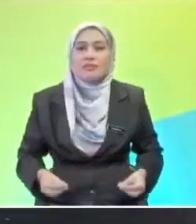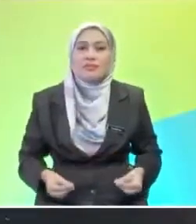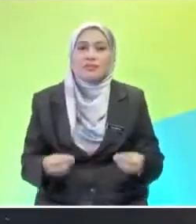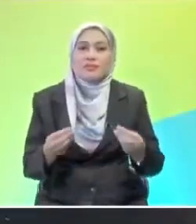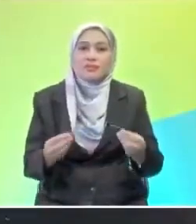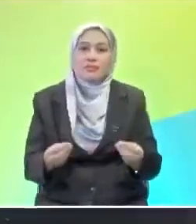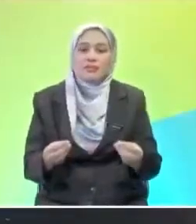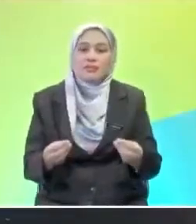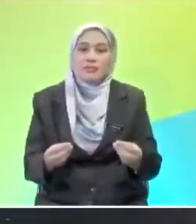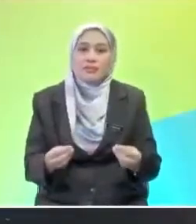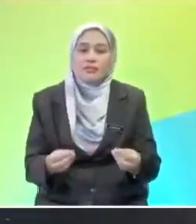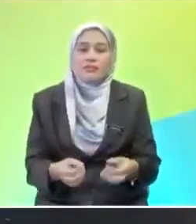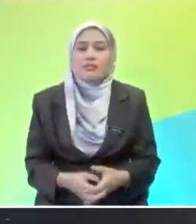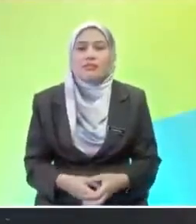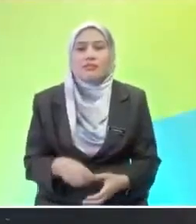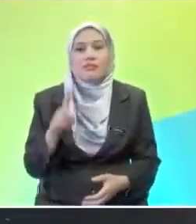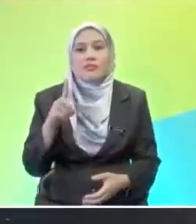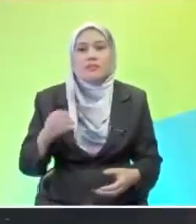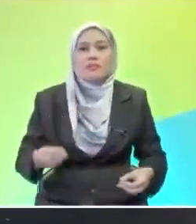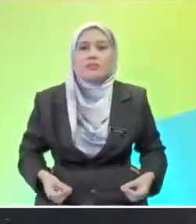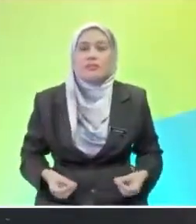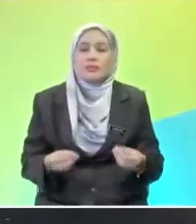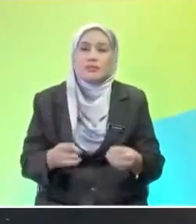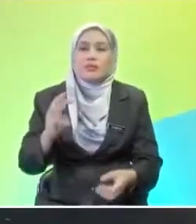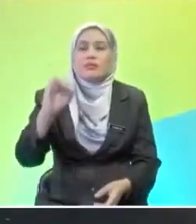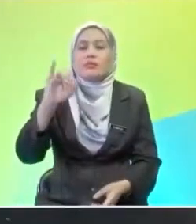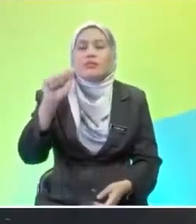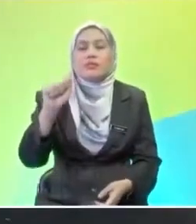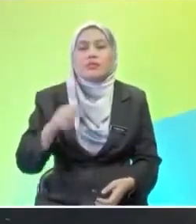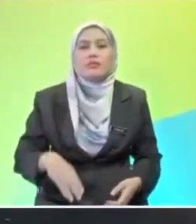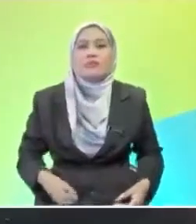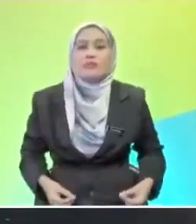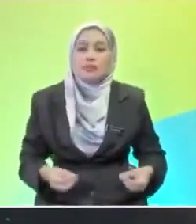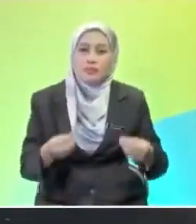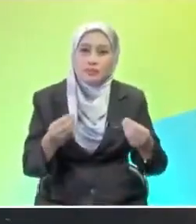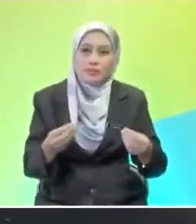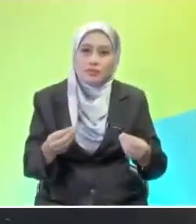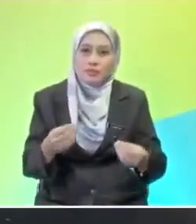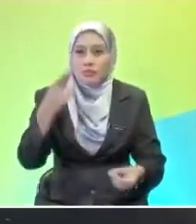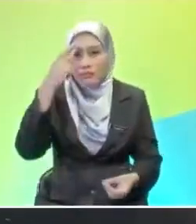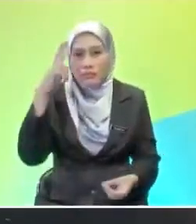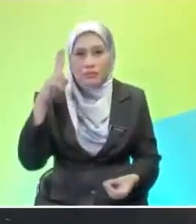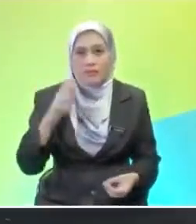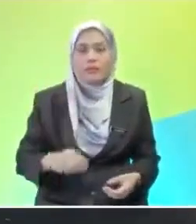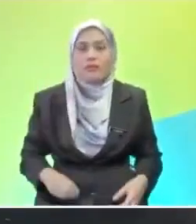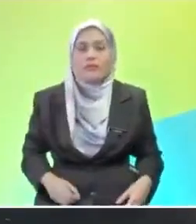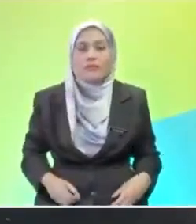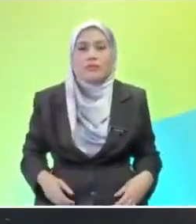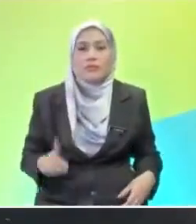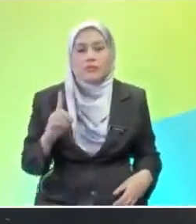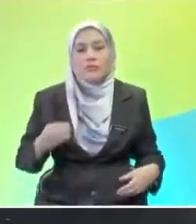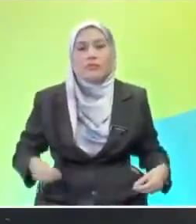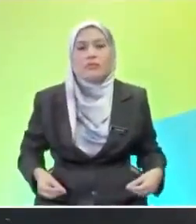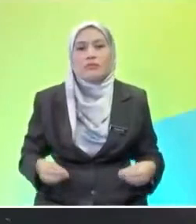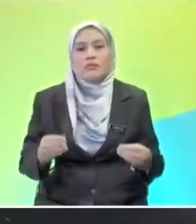pantun mereka. Okey, satu bintang untuk Mia. Satu bintang untuk Rashmita, satu bintang untuk